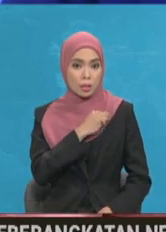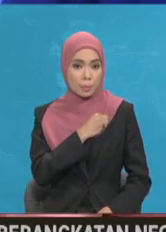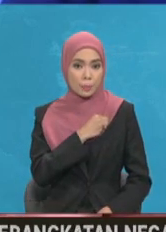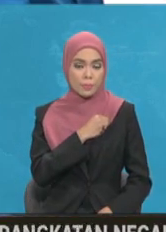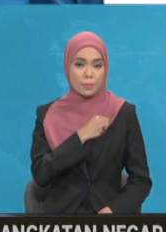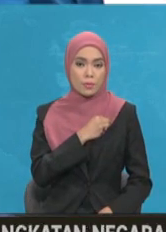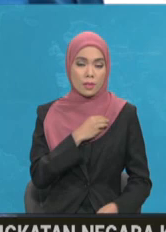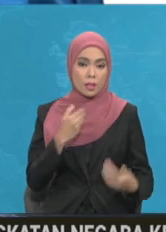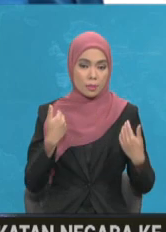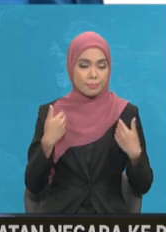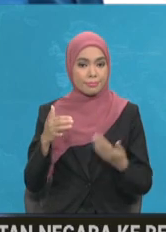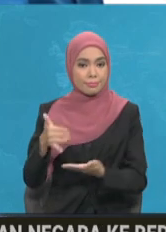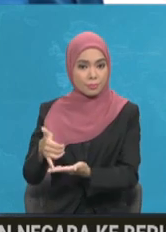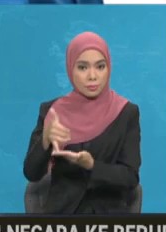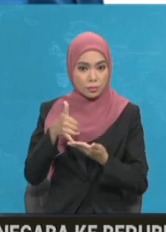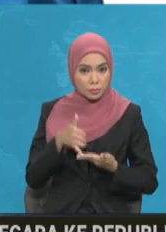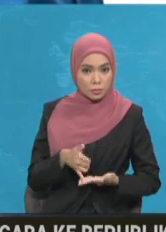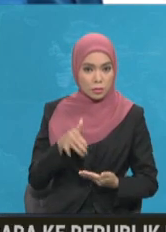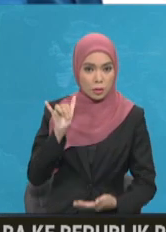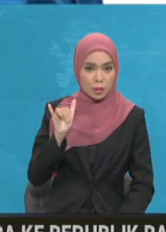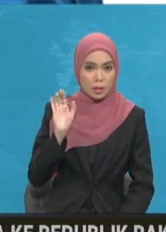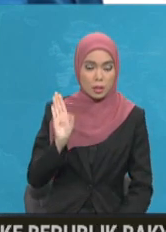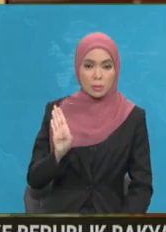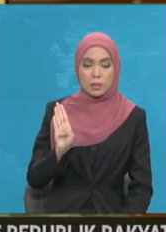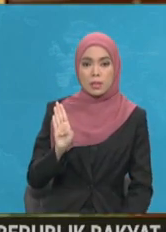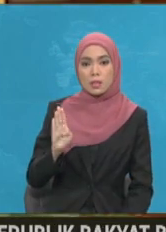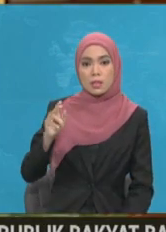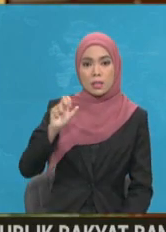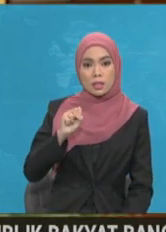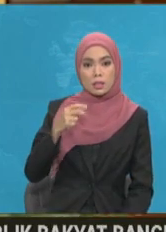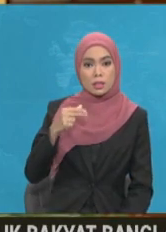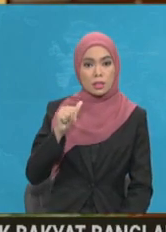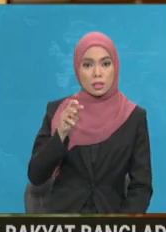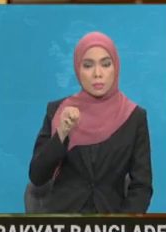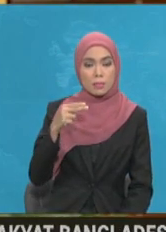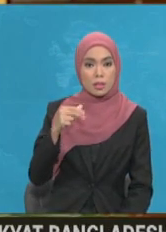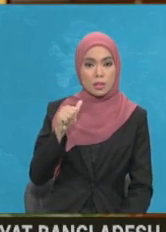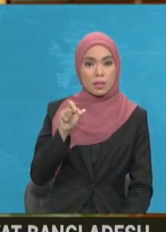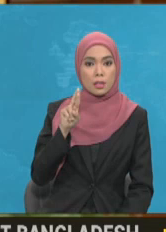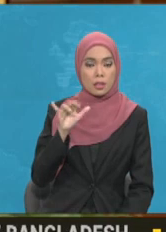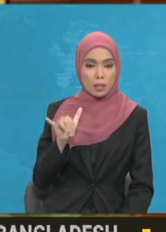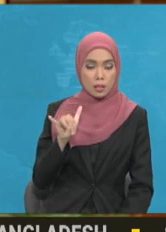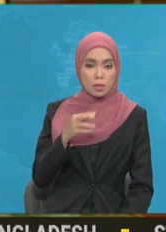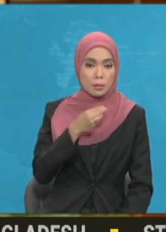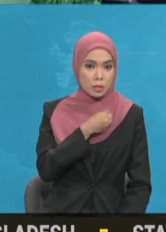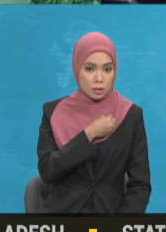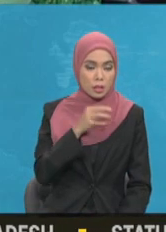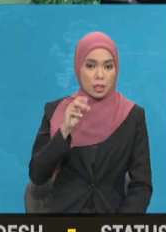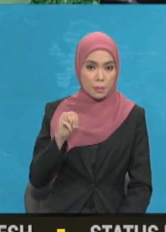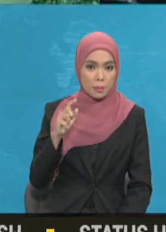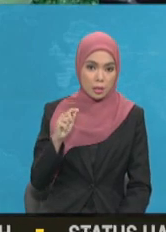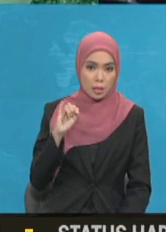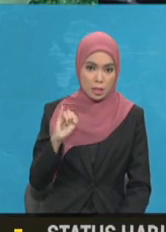di bawahnya hadir yang berhormat Baginda Haji Mustafa menteri pengangkutan dan